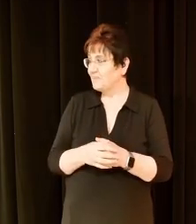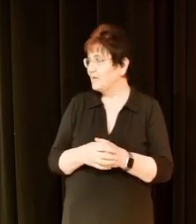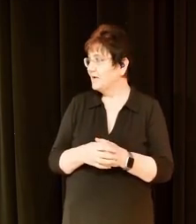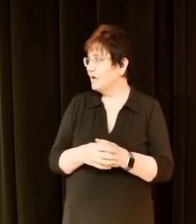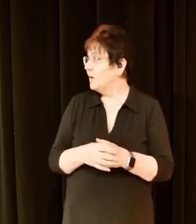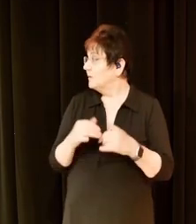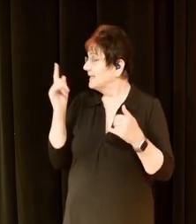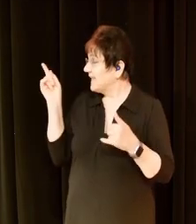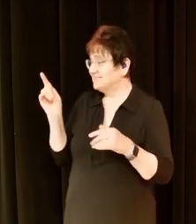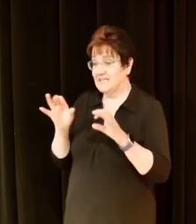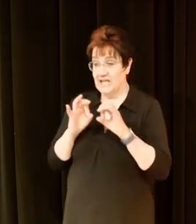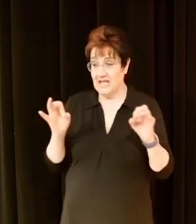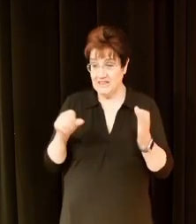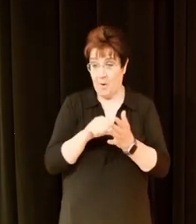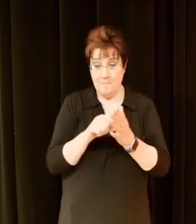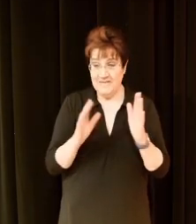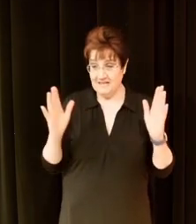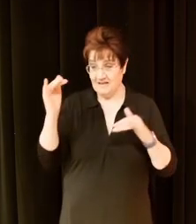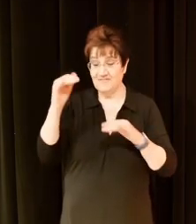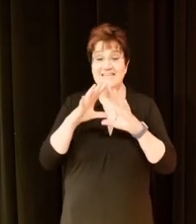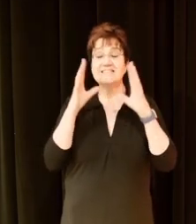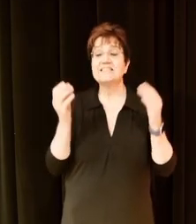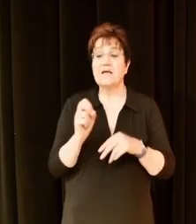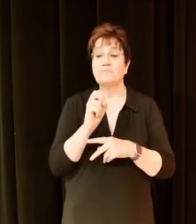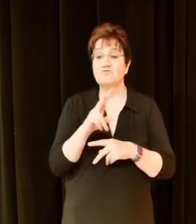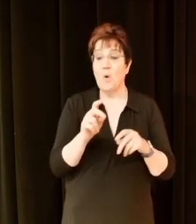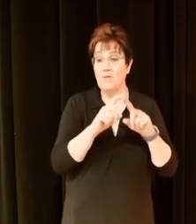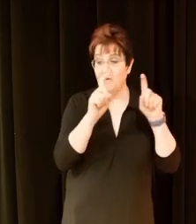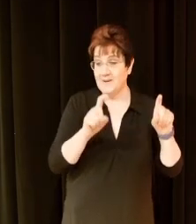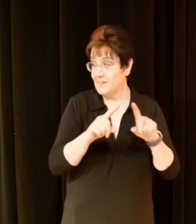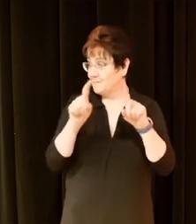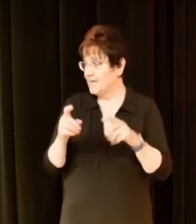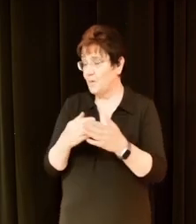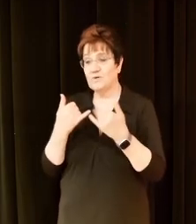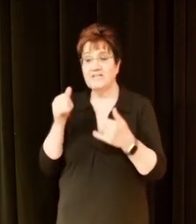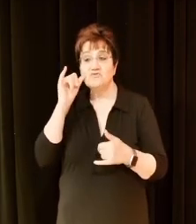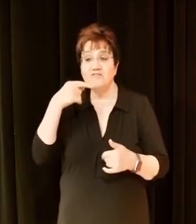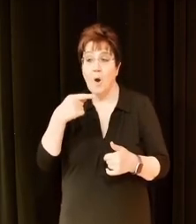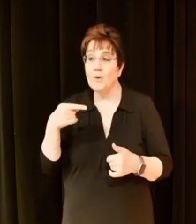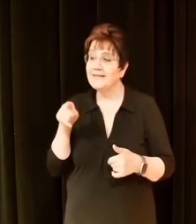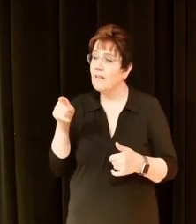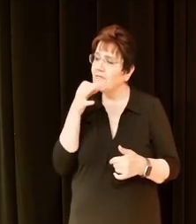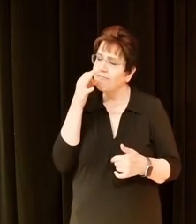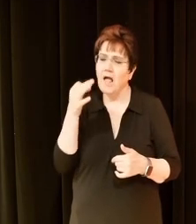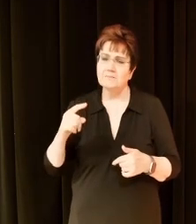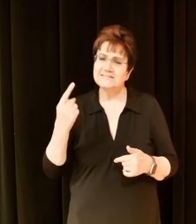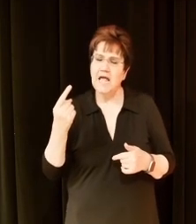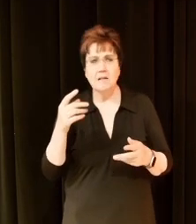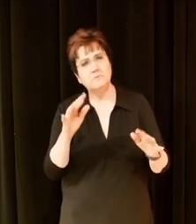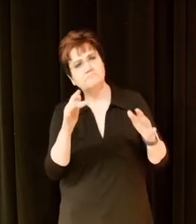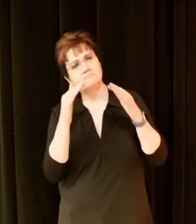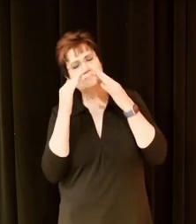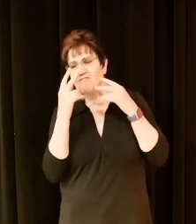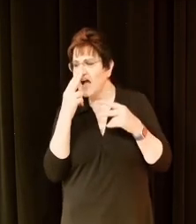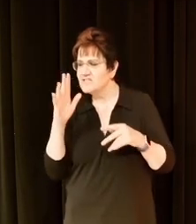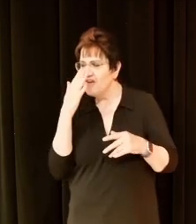meine Frage wäre jetzt, und vielleicht, Frau Giel, helfen Sie, was sehen Sie in diesem Bild oder was nehmen Sie wahr? Was fällt Ihnen